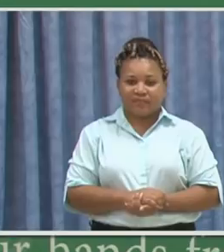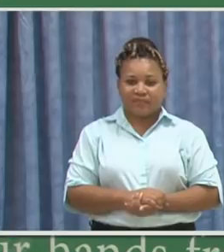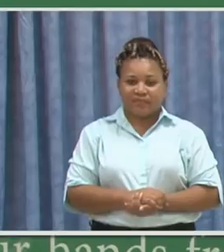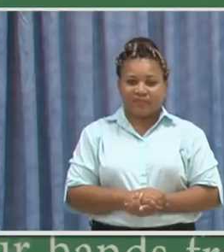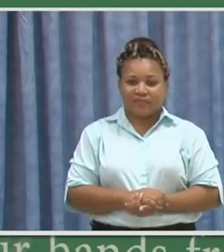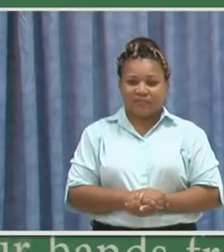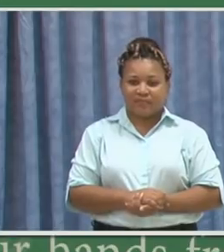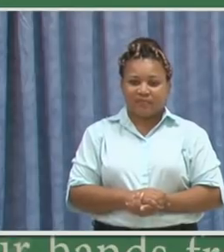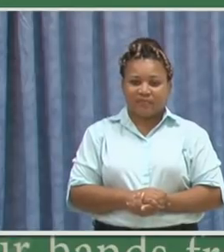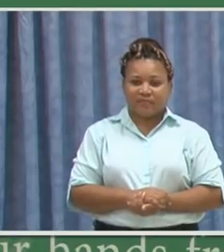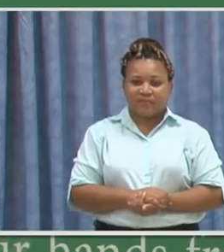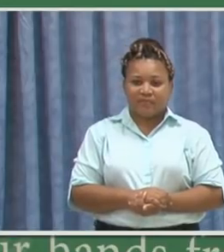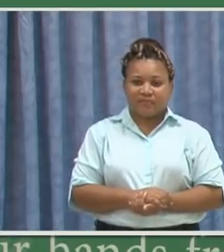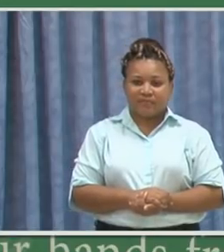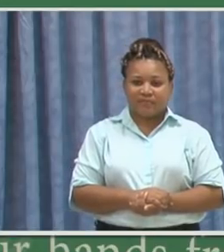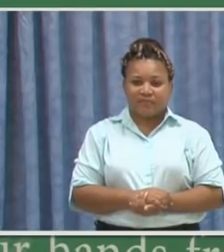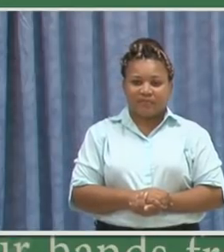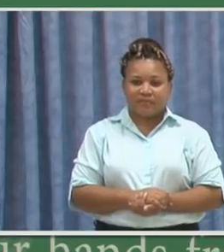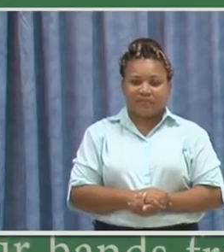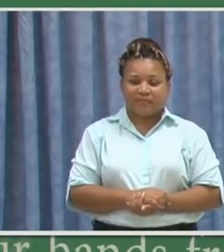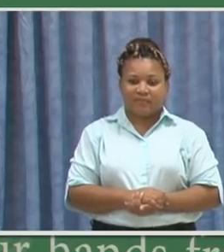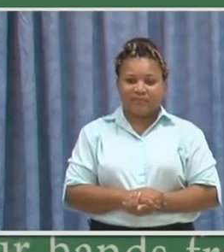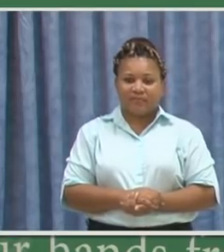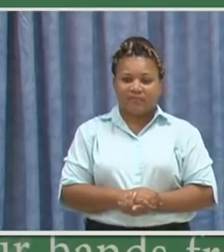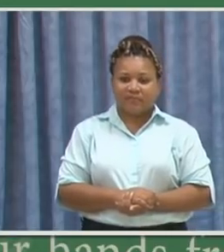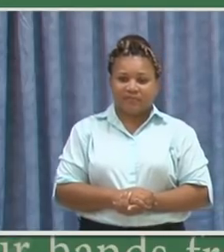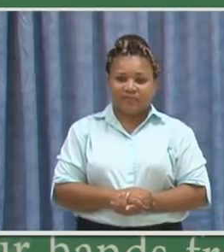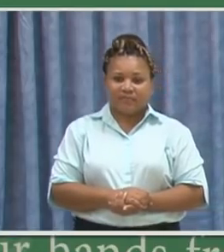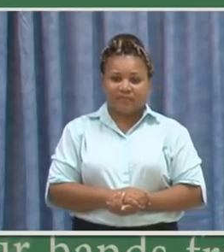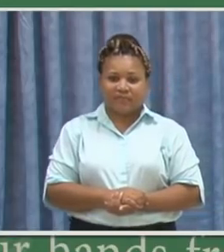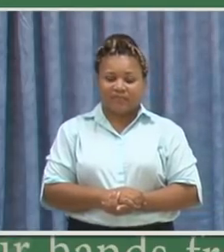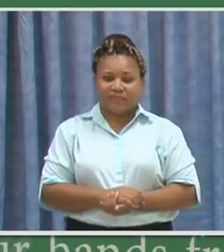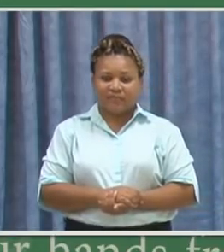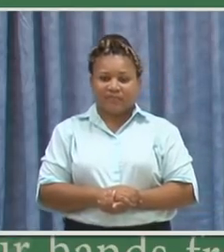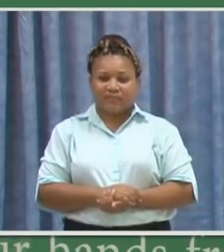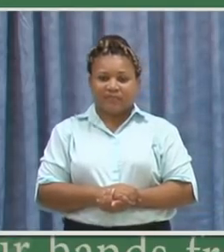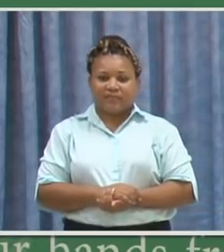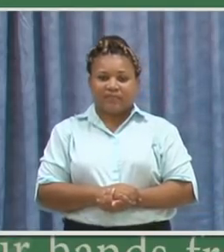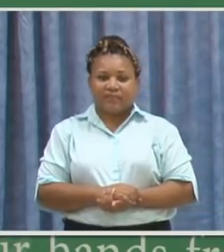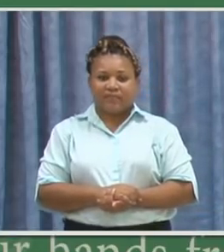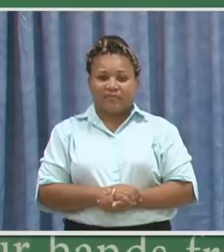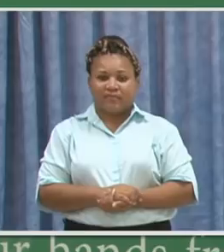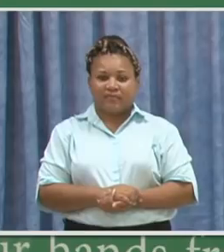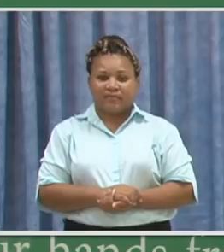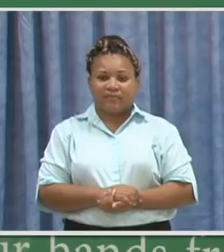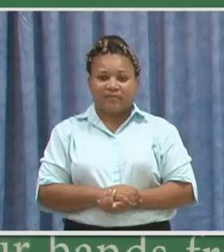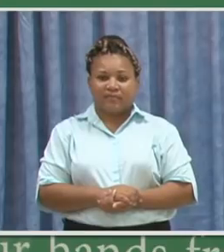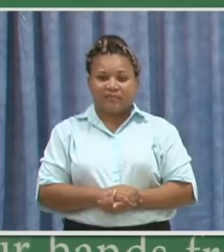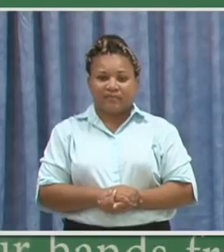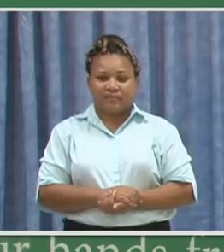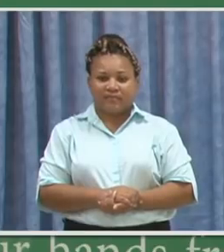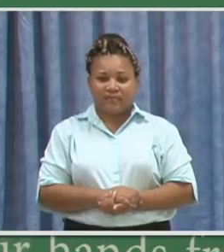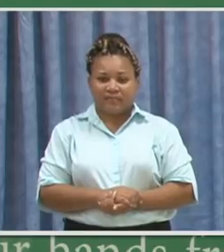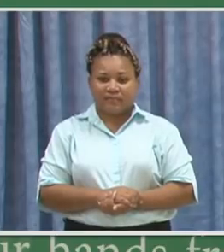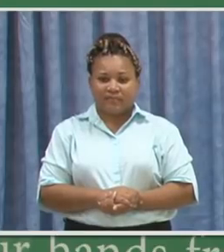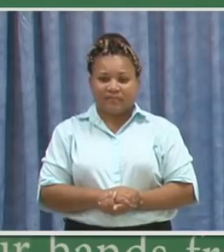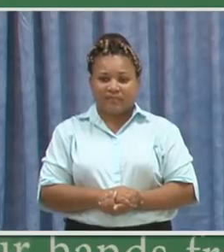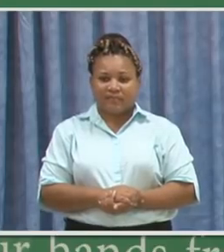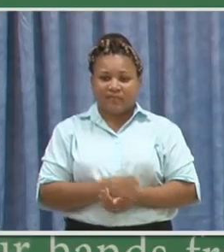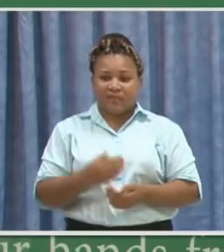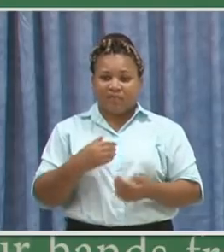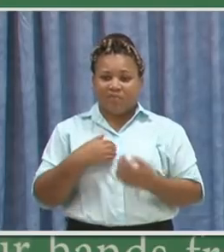donne une décision et l'opinion trop informé le secteur économique mais si moi il y a bon forum